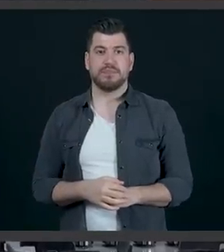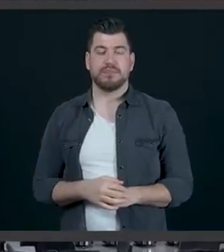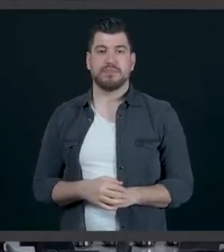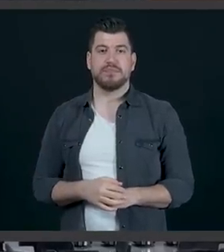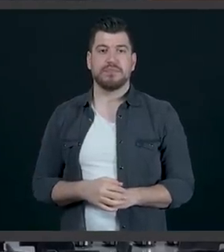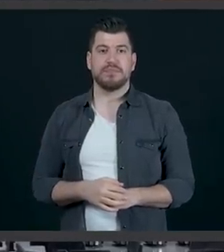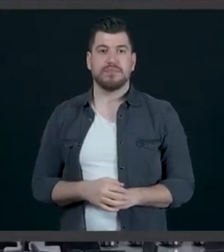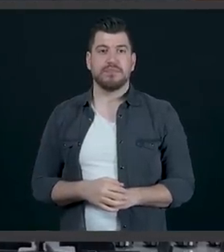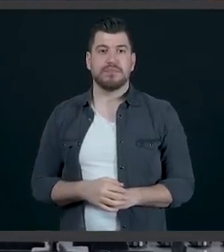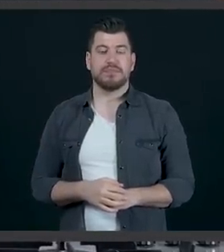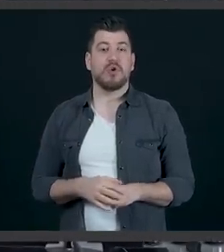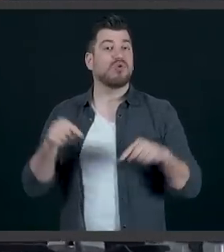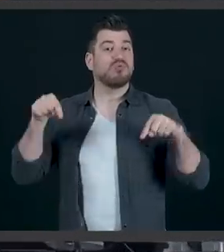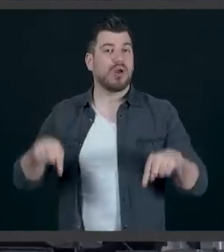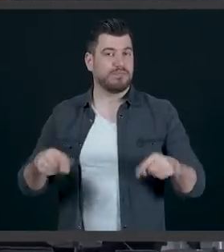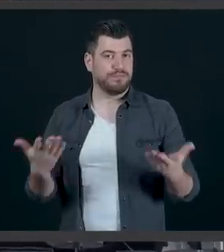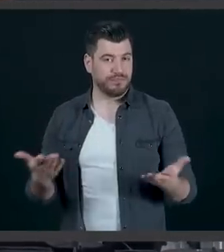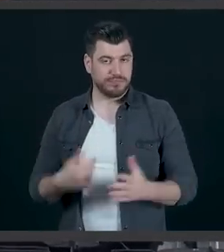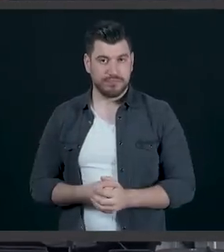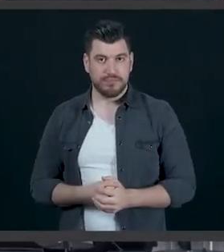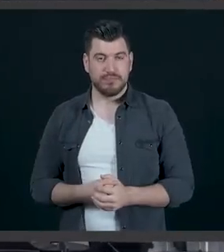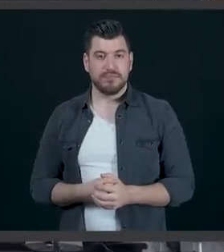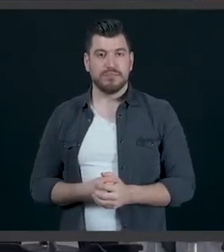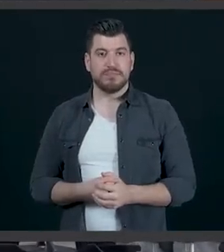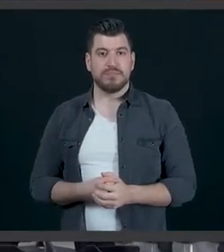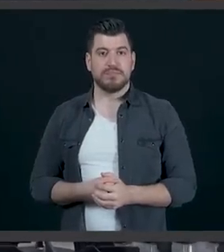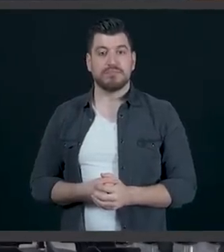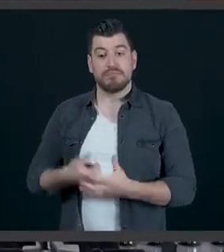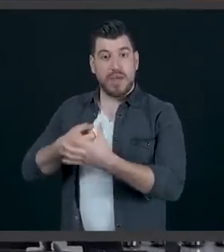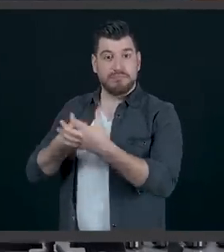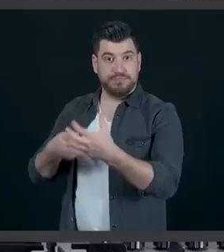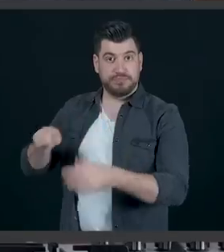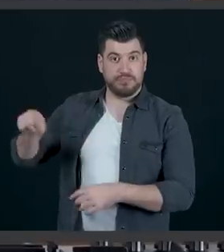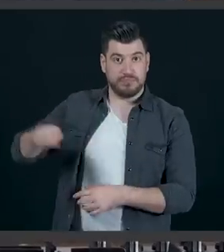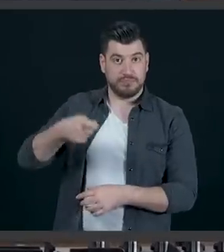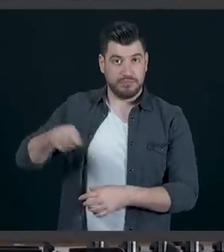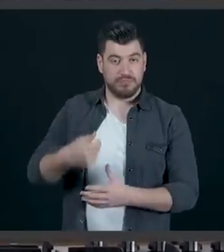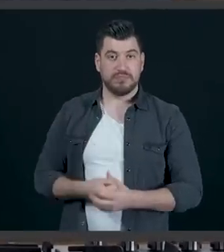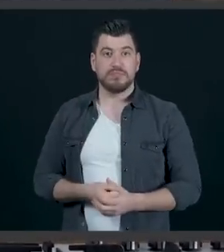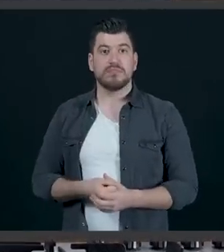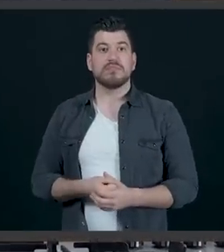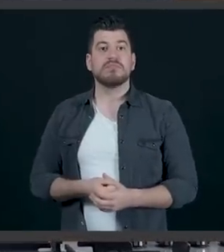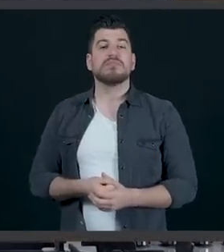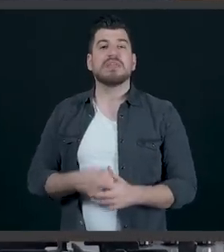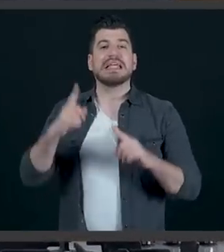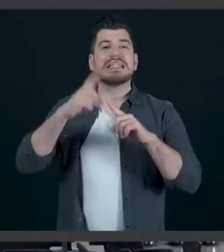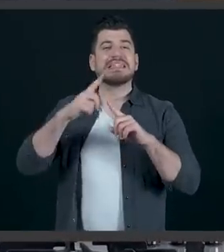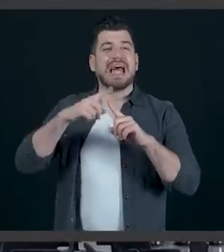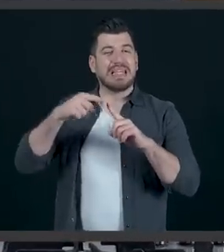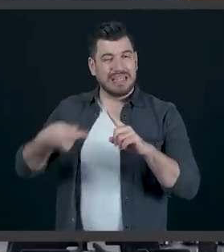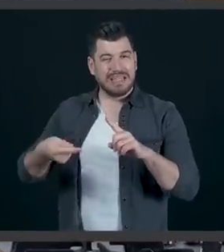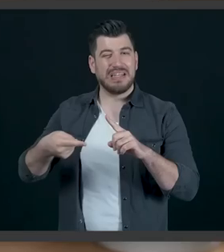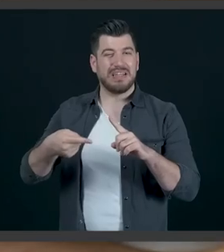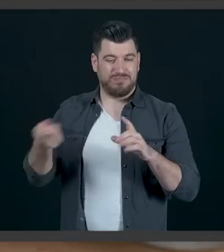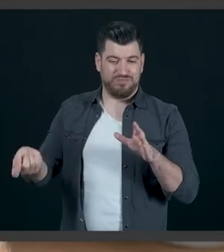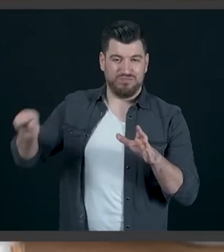Τέλεια. Ωραία. Λοιπόν, τώρα θέλουμε μία μαρίζ. Ρίχνουμε μέσα όλο το ταχίνι σε ένα μπολ.